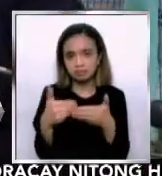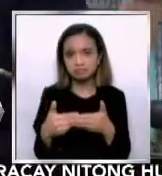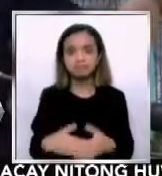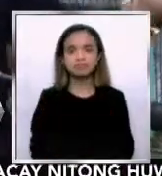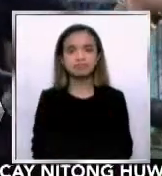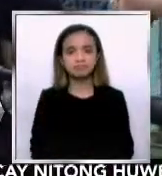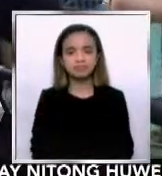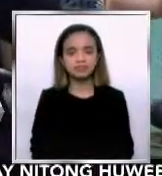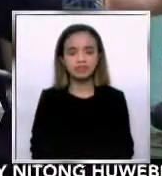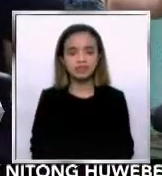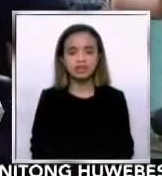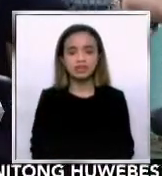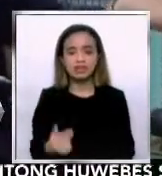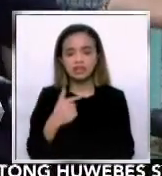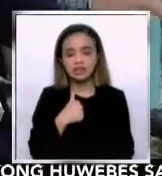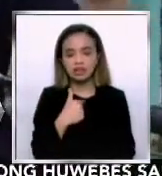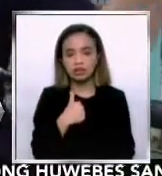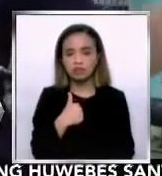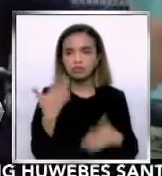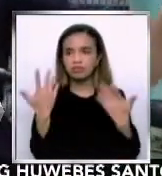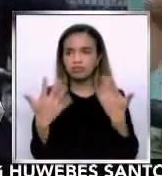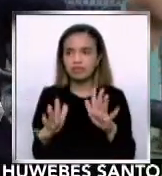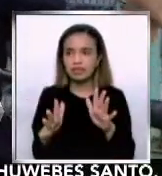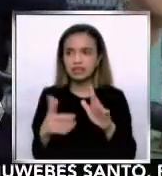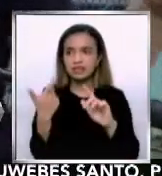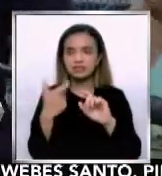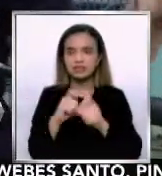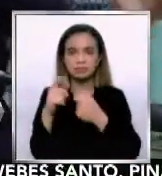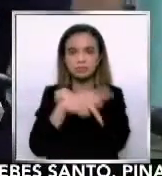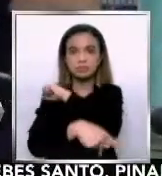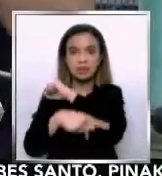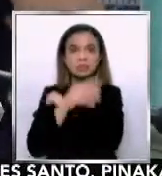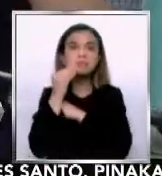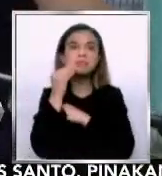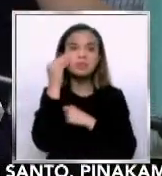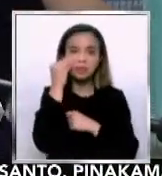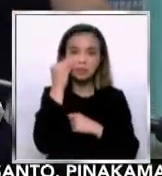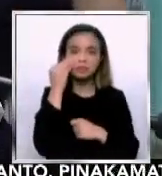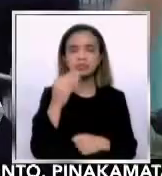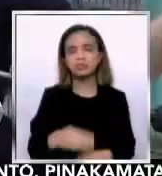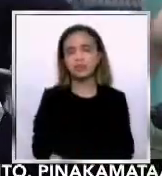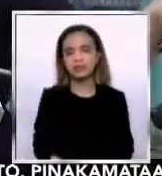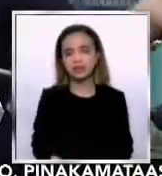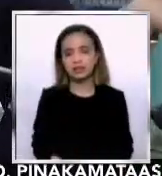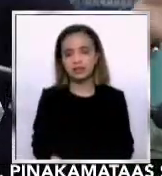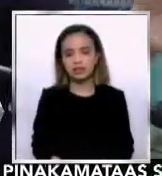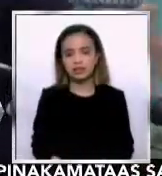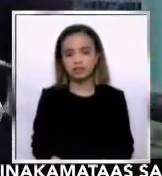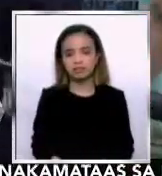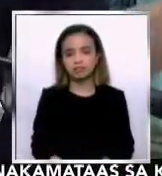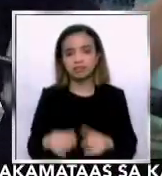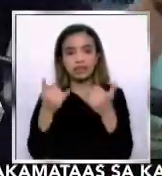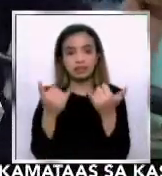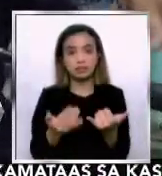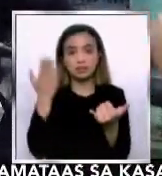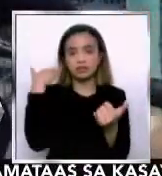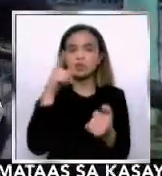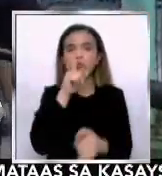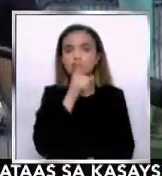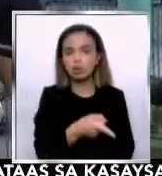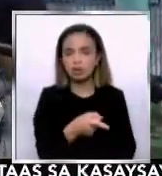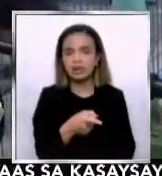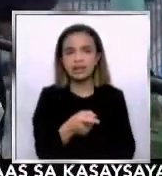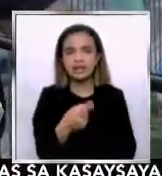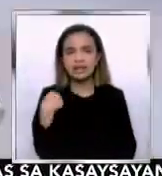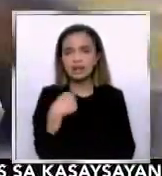din kasi namin, umuwi kaming province sa Aklan. So nagbora din kami doon. So ngayong, kasi nung time na yun talagang inavoid namin na